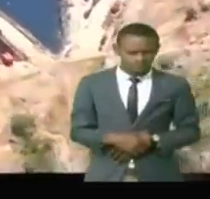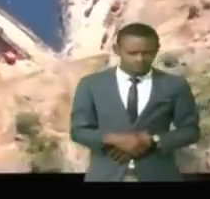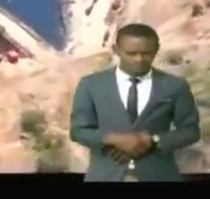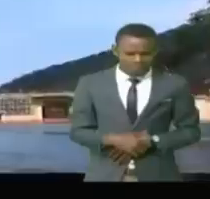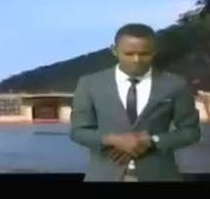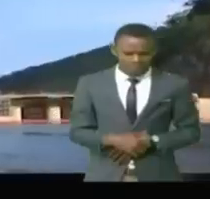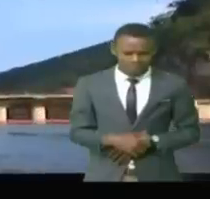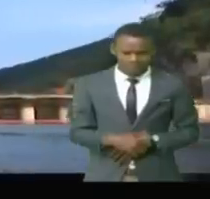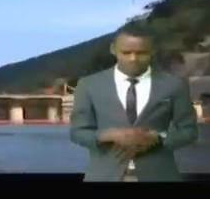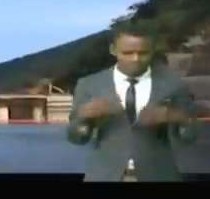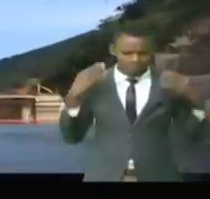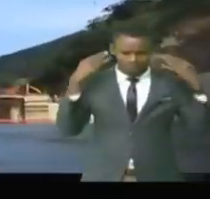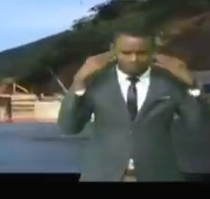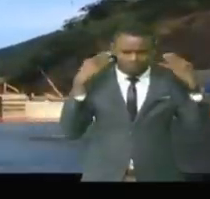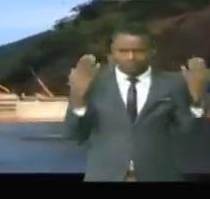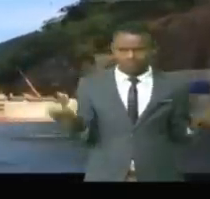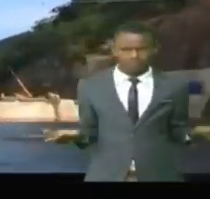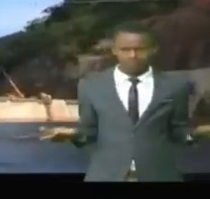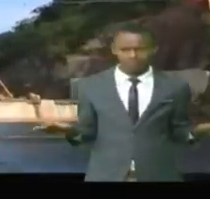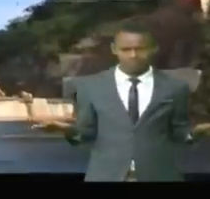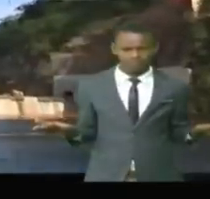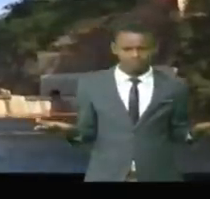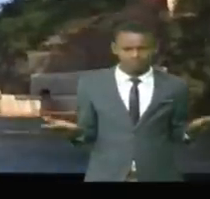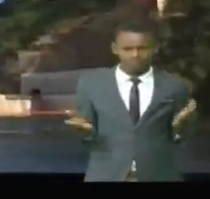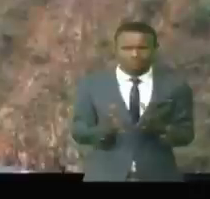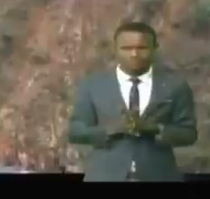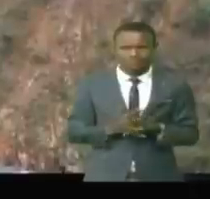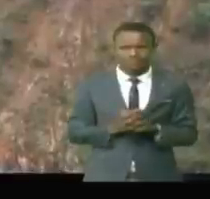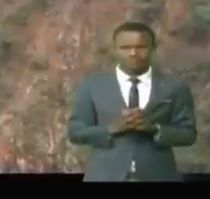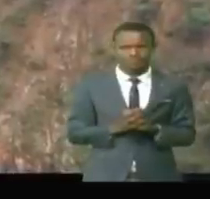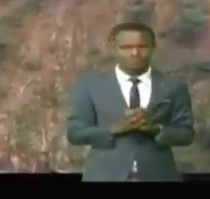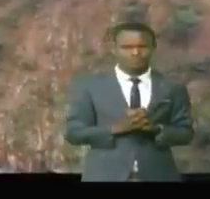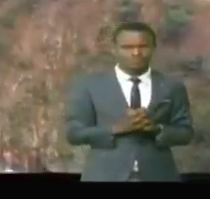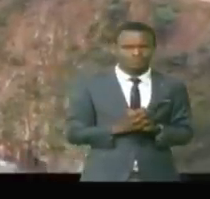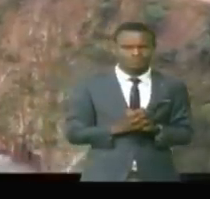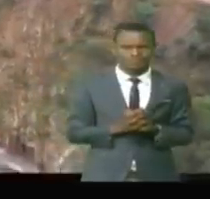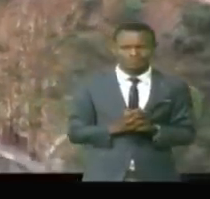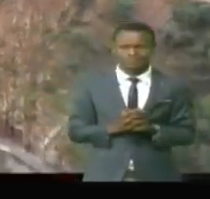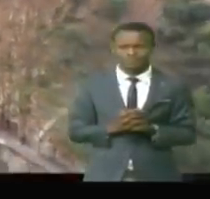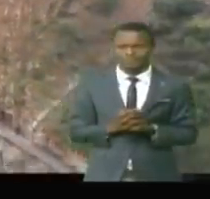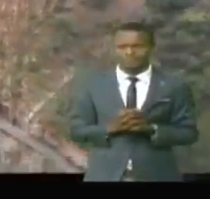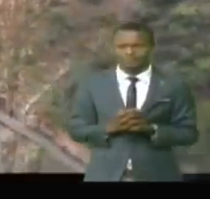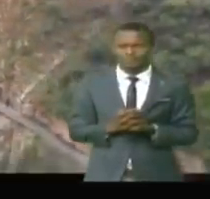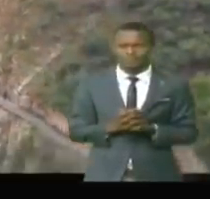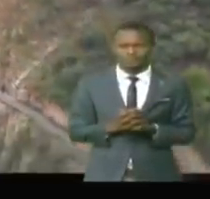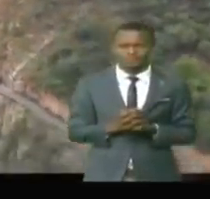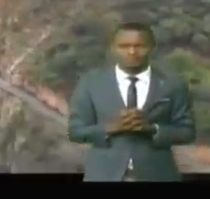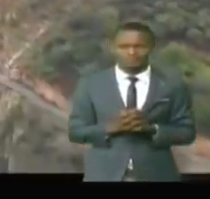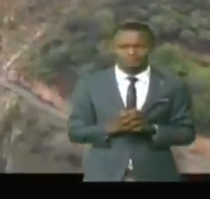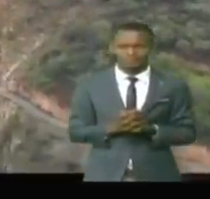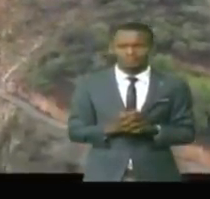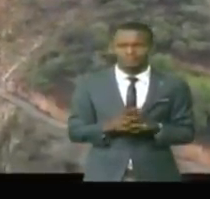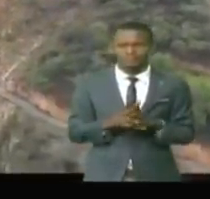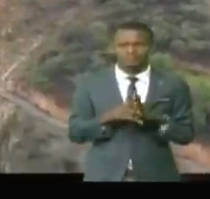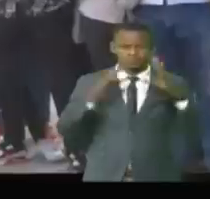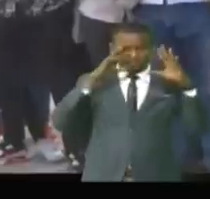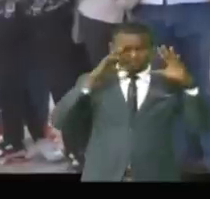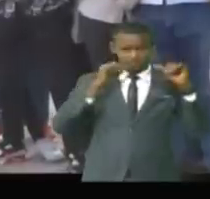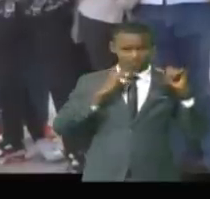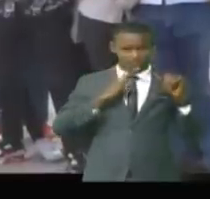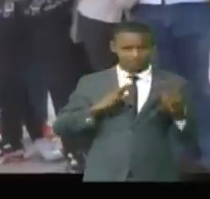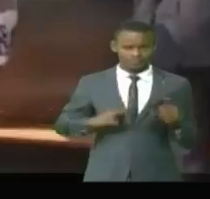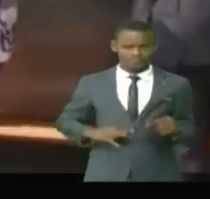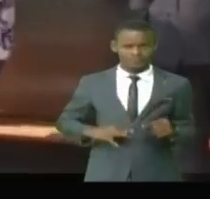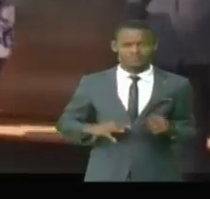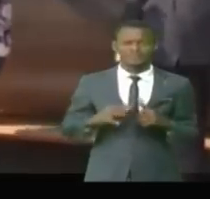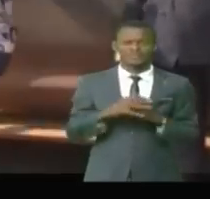consolide davantage cette coopération qui s'est vue gagnant-gagnant. En séjour au Lualaba, le président de la République Félix Antoine Tshisekedi